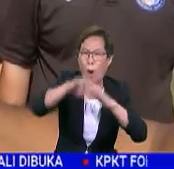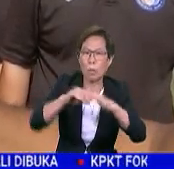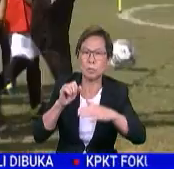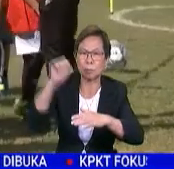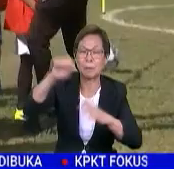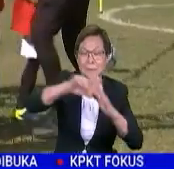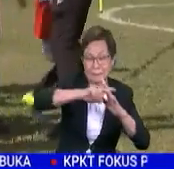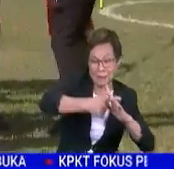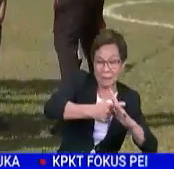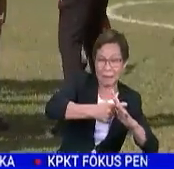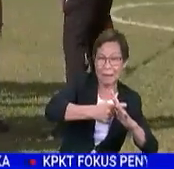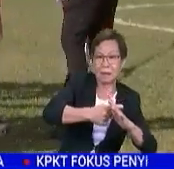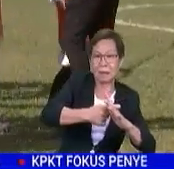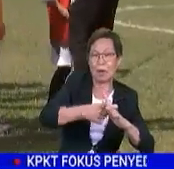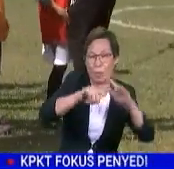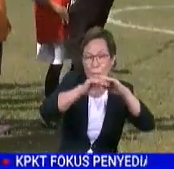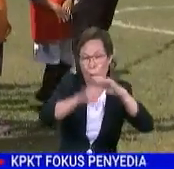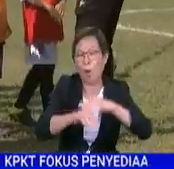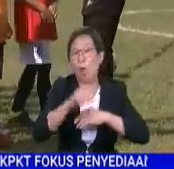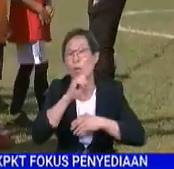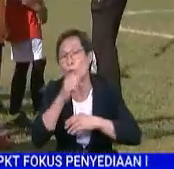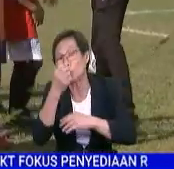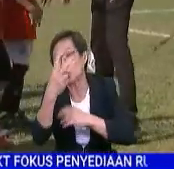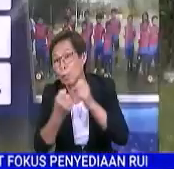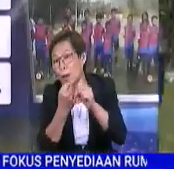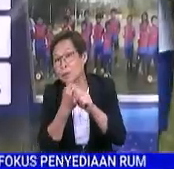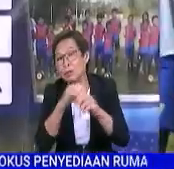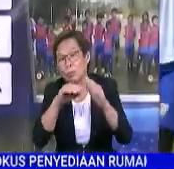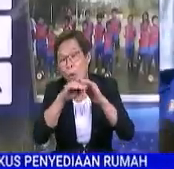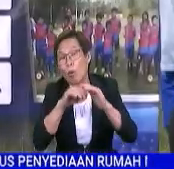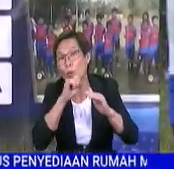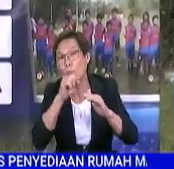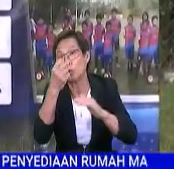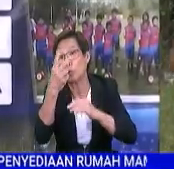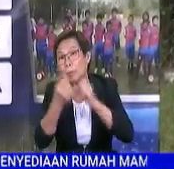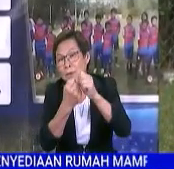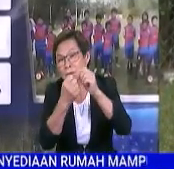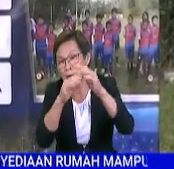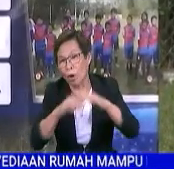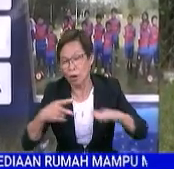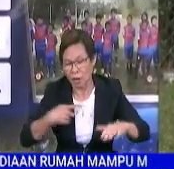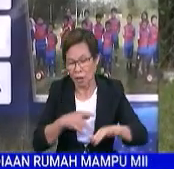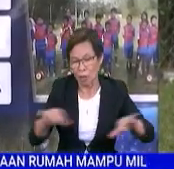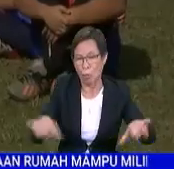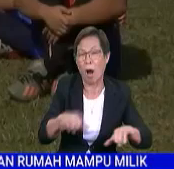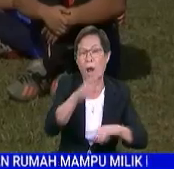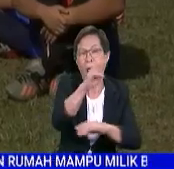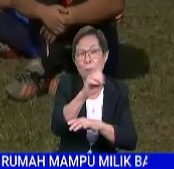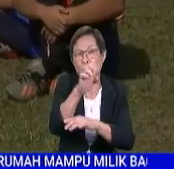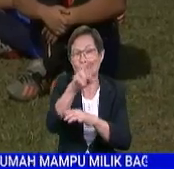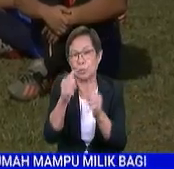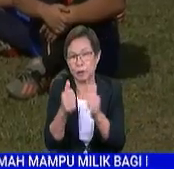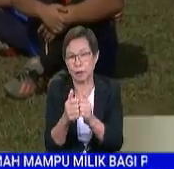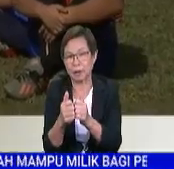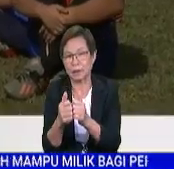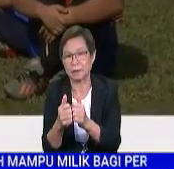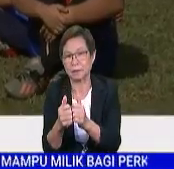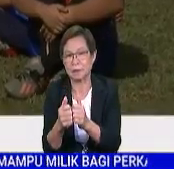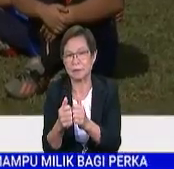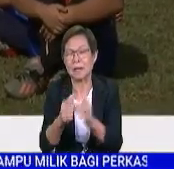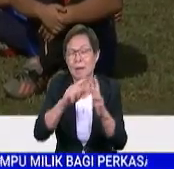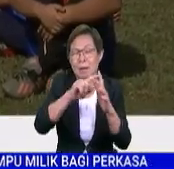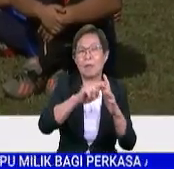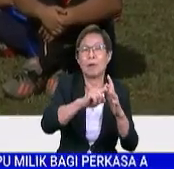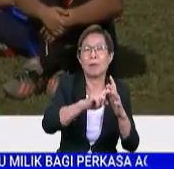permulaan kita di bawah 12 jadi untuk permulaan kita laksanakan dulu kerjasama dengan MOU dengan TS jadi ini permulaan